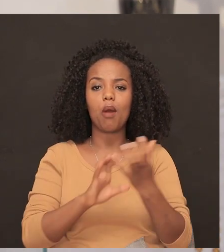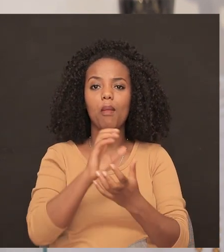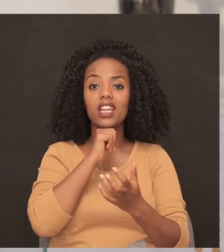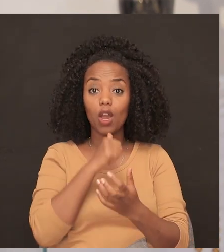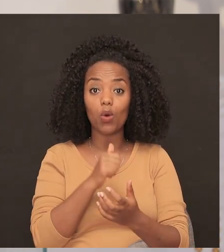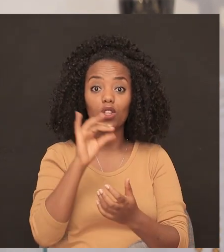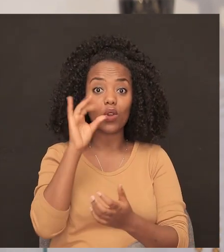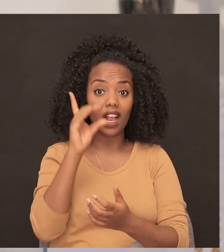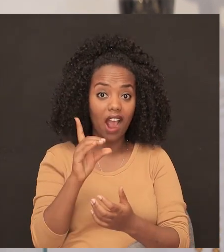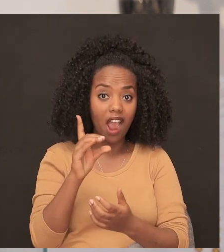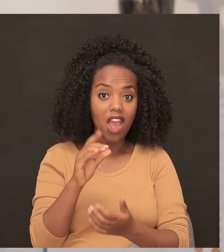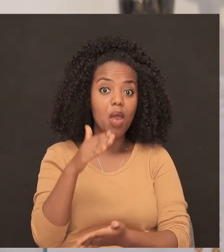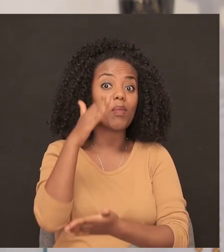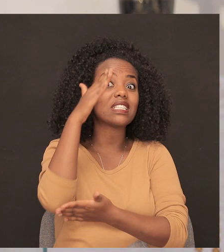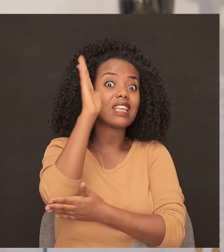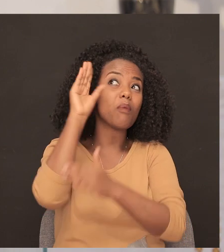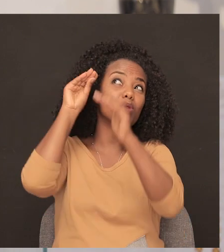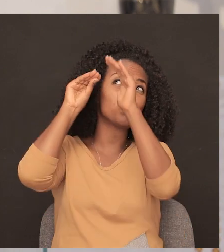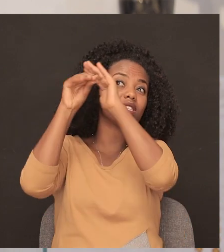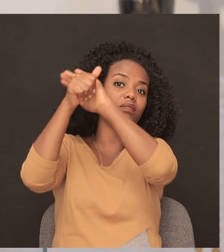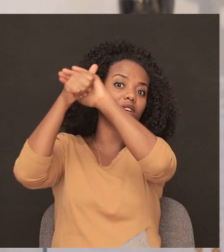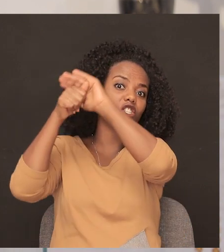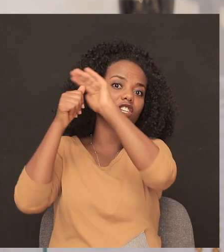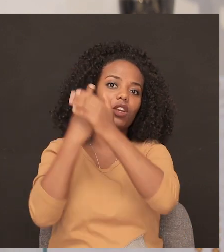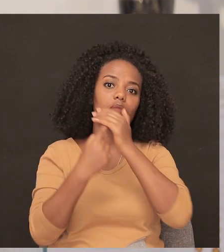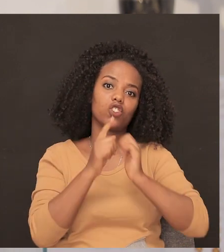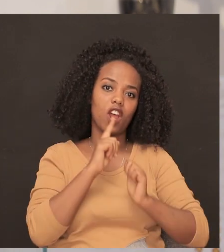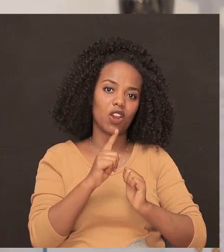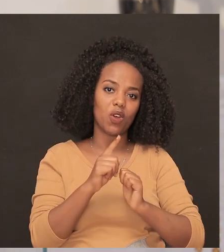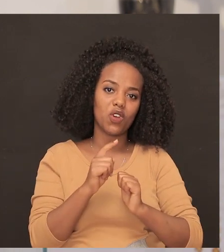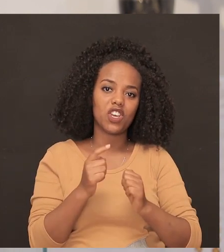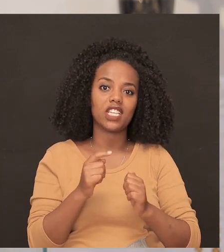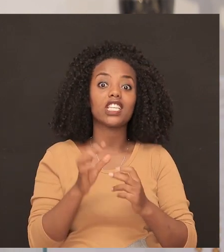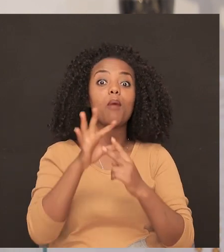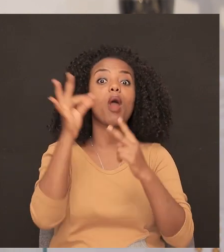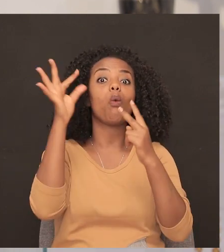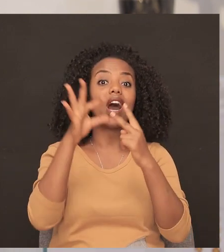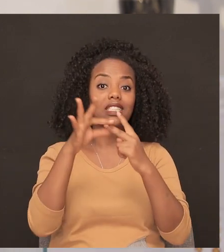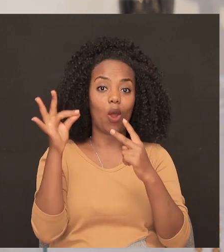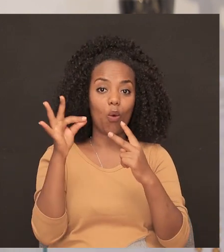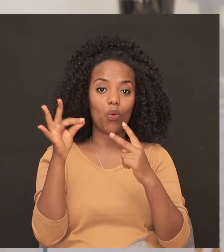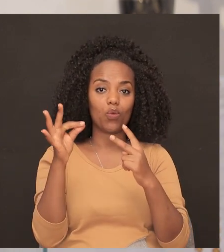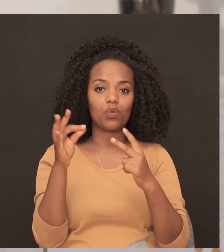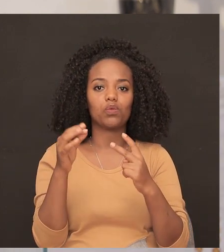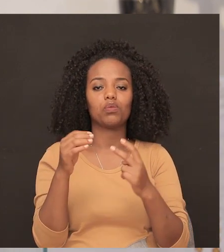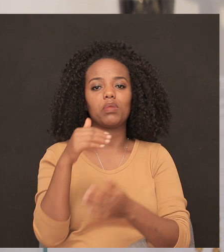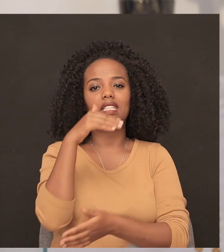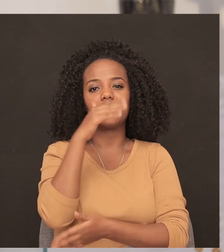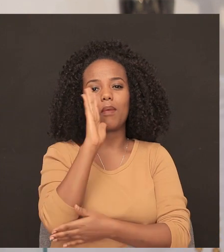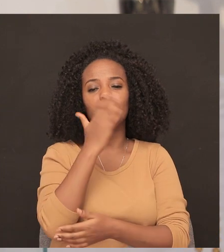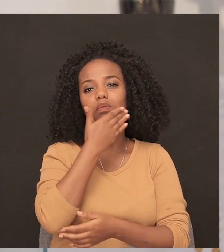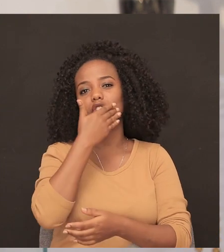የማይናወጠው ለካ በእግዚአብሔር ውስጥ መሸሸግ ብቻ ነው። የሚያዋጣው ለካ በእግዚአብሔር